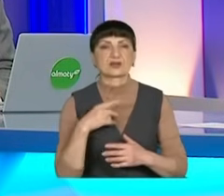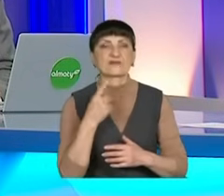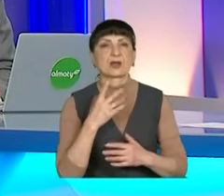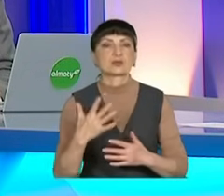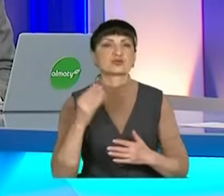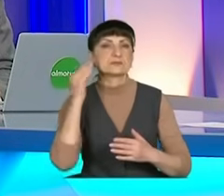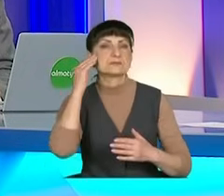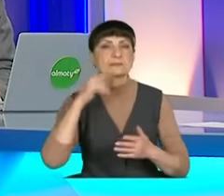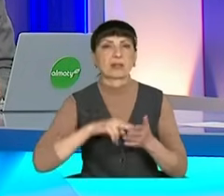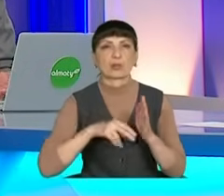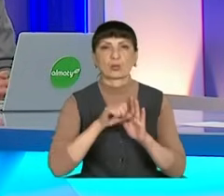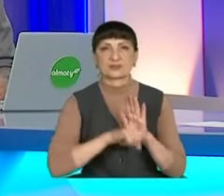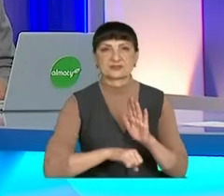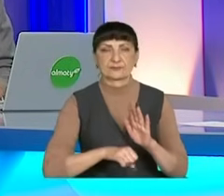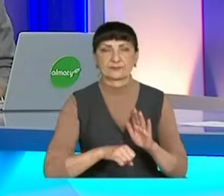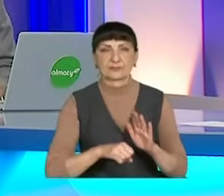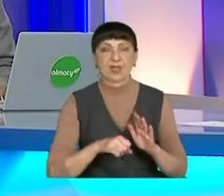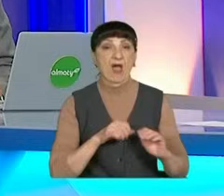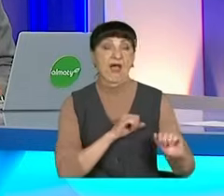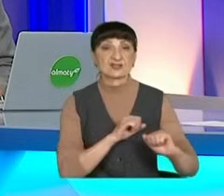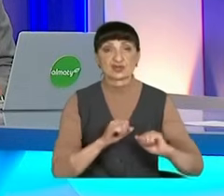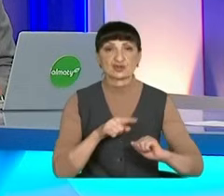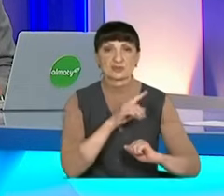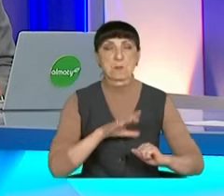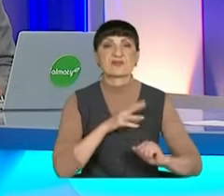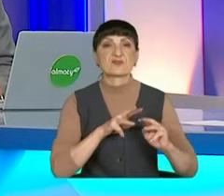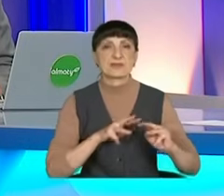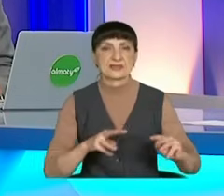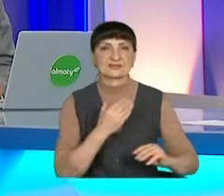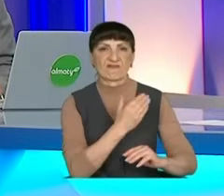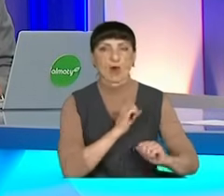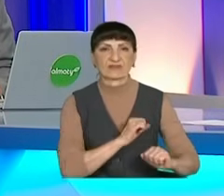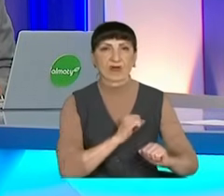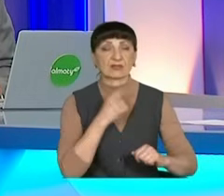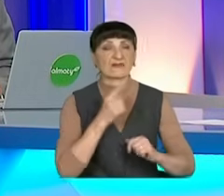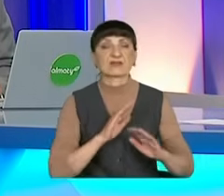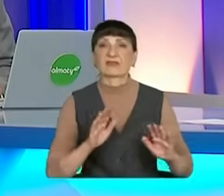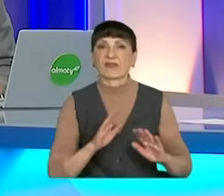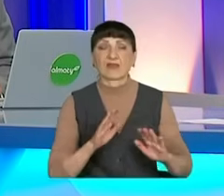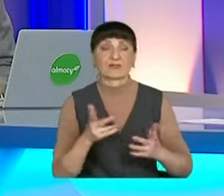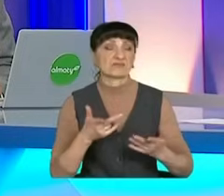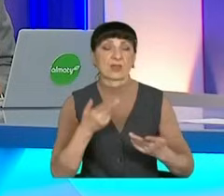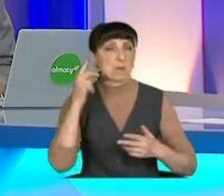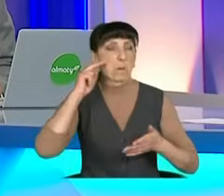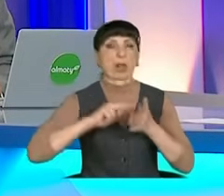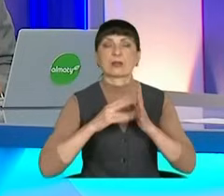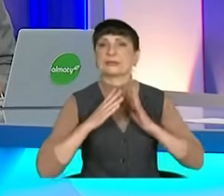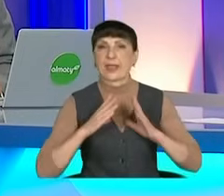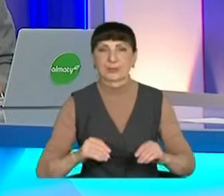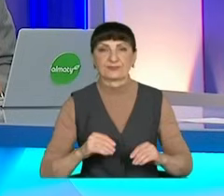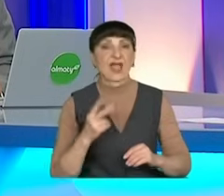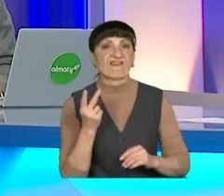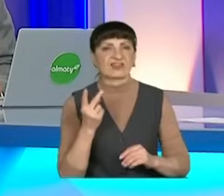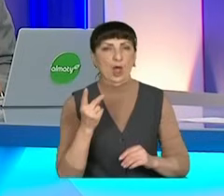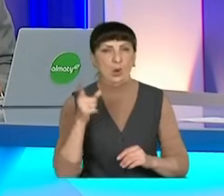версии умышленного убийства. В то время как защитники бывшего министра нацэкономики настаивают на отсутствии умысла. А второй